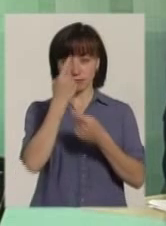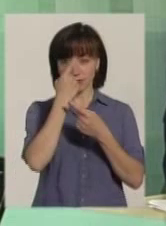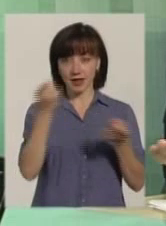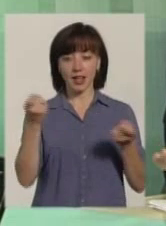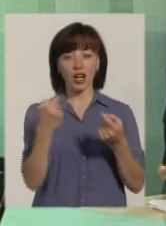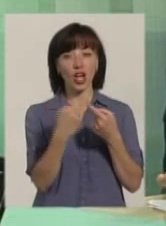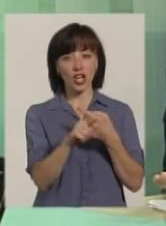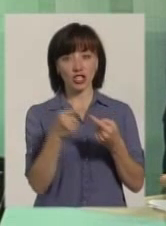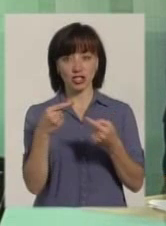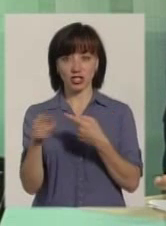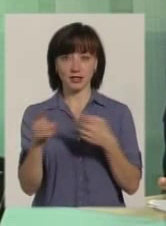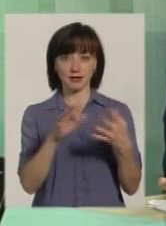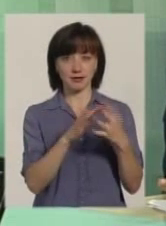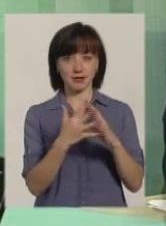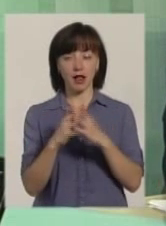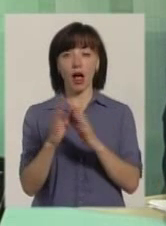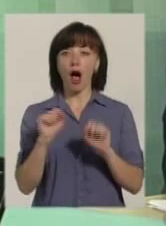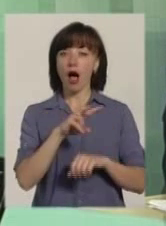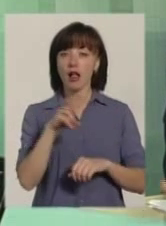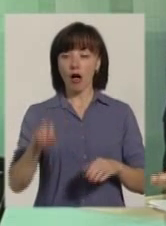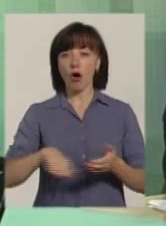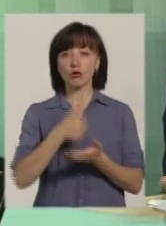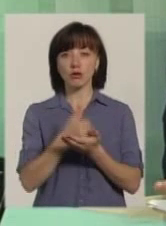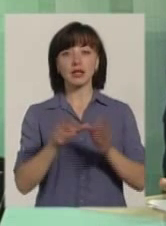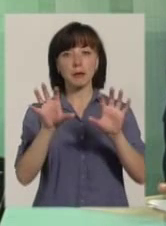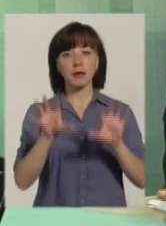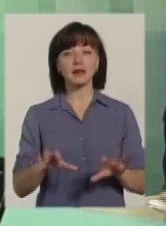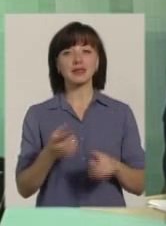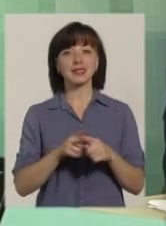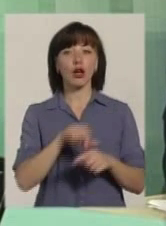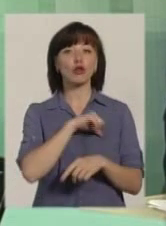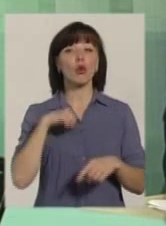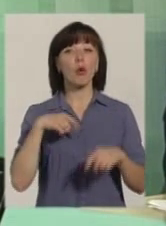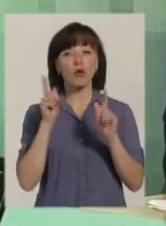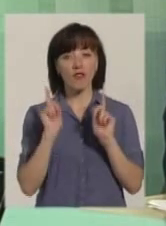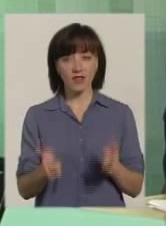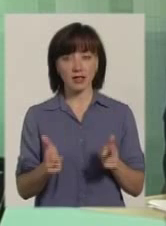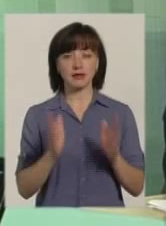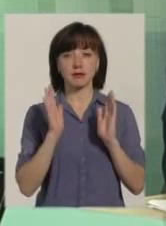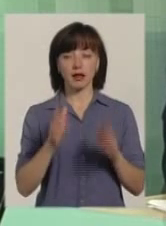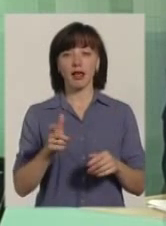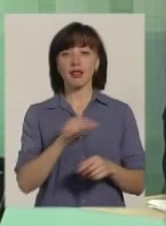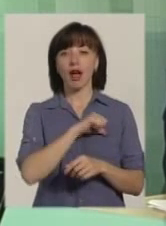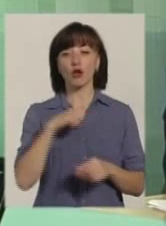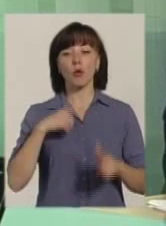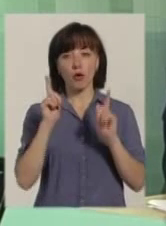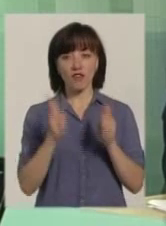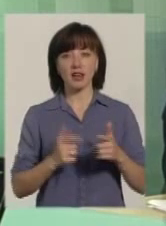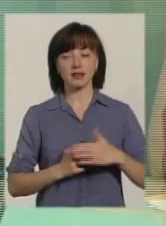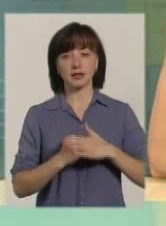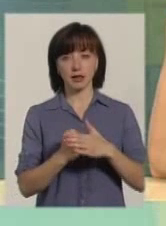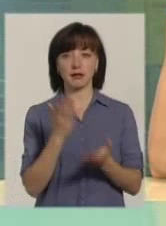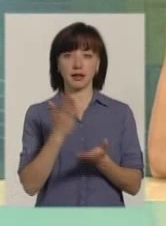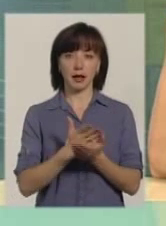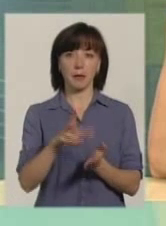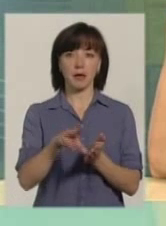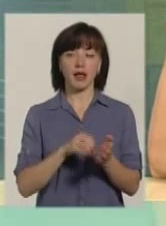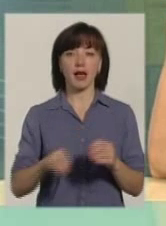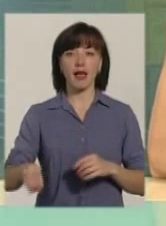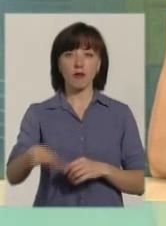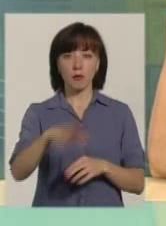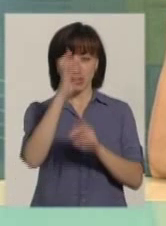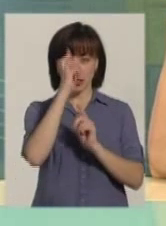Але основним принципом об'єднання є добровільність. І тільки на добровільних засадах. Хоча ми знаємо приклади